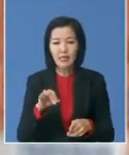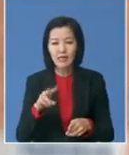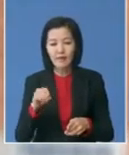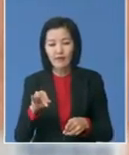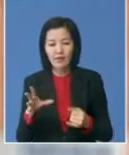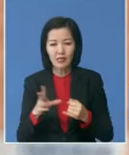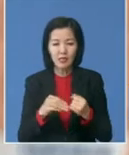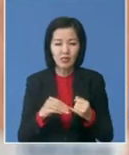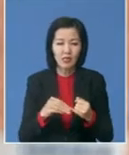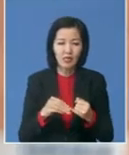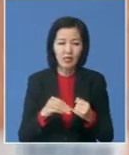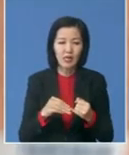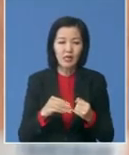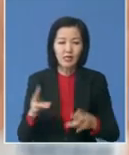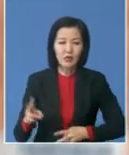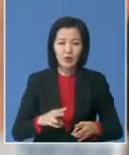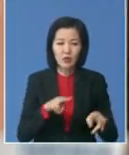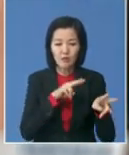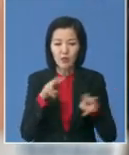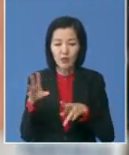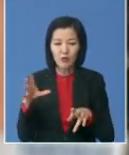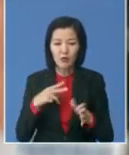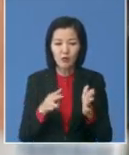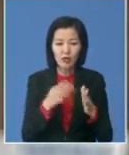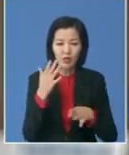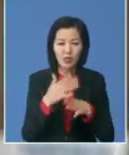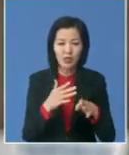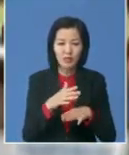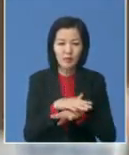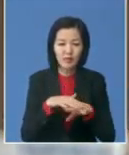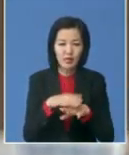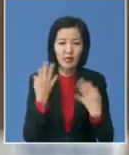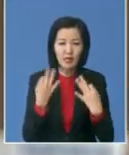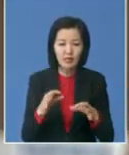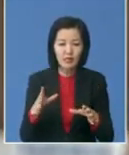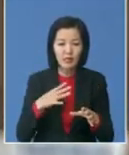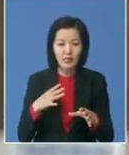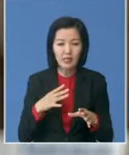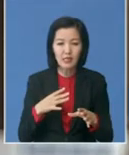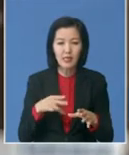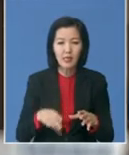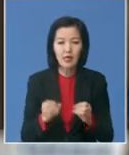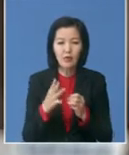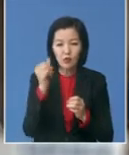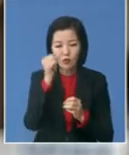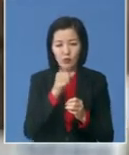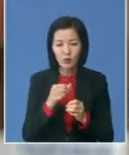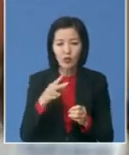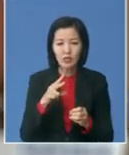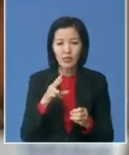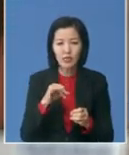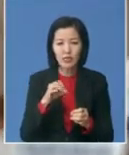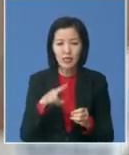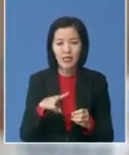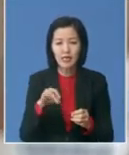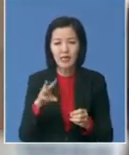Осылайша қазір содырлардың бақылауында болған аймақтан 7,5 миллион бейбіт тұрғын азат етілді. Айта кетсек, 2014 жылы Ирак пен Левант лаңкестік